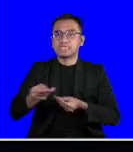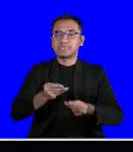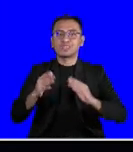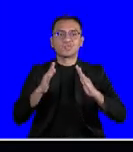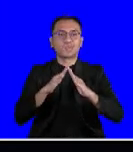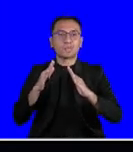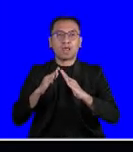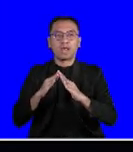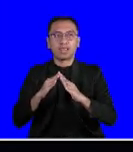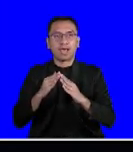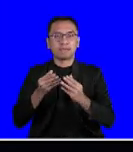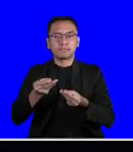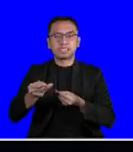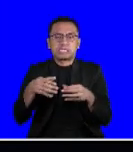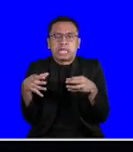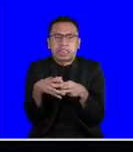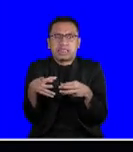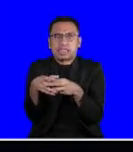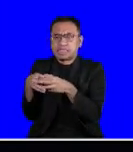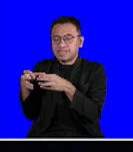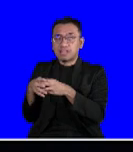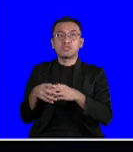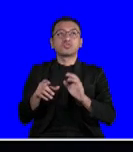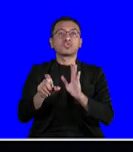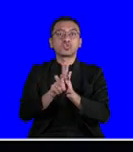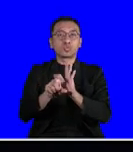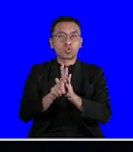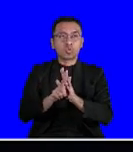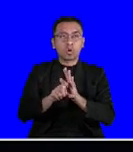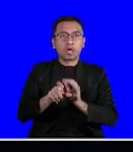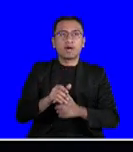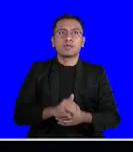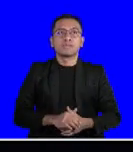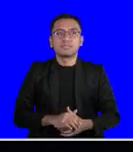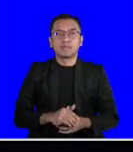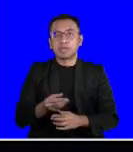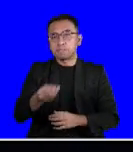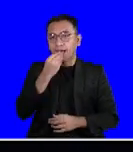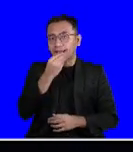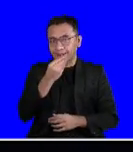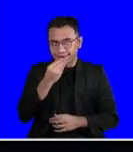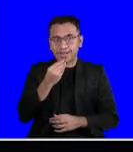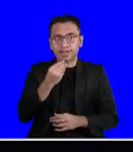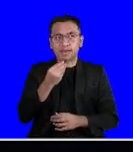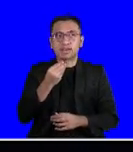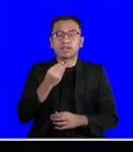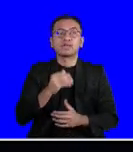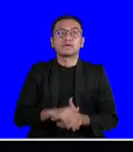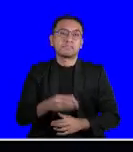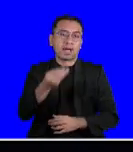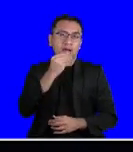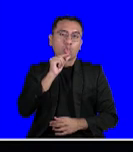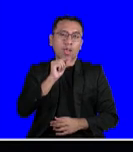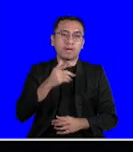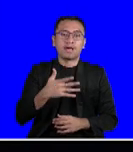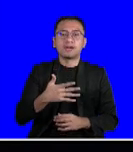kecil yang dia melayani misalnya makanan siap saji, makanan beku untuk kebutuhan